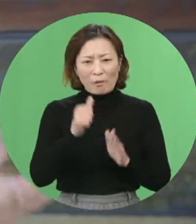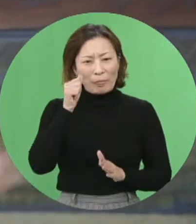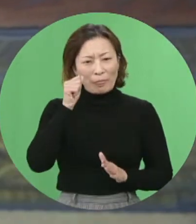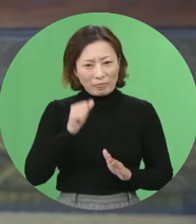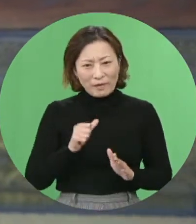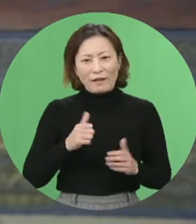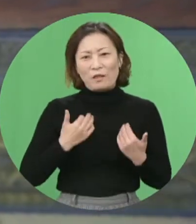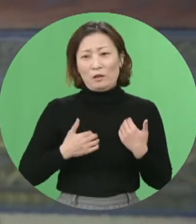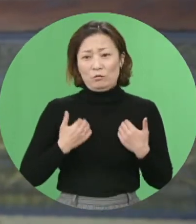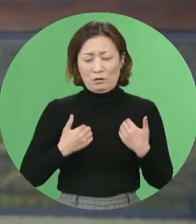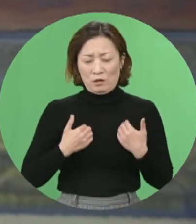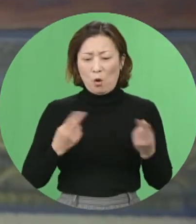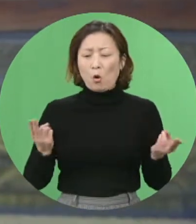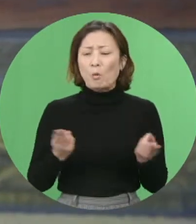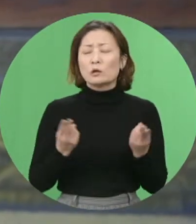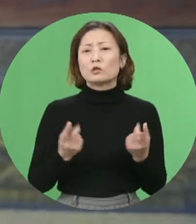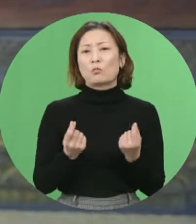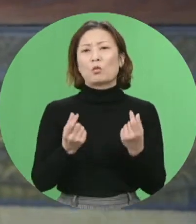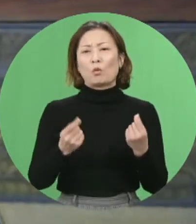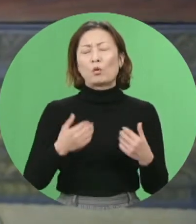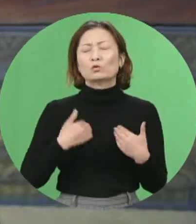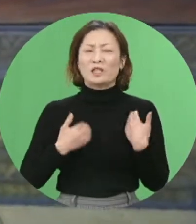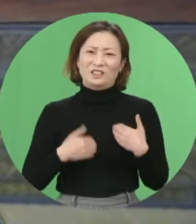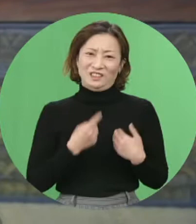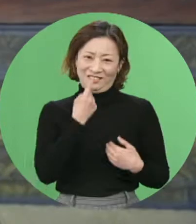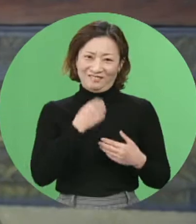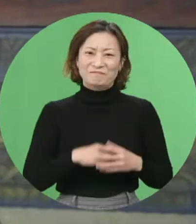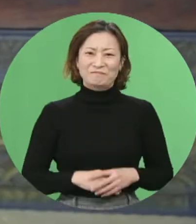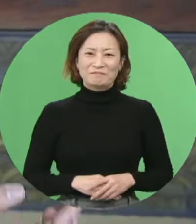るし、お祭りもそうだし嬉しいんですけど、